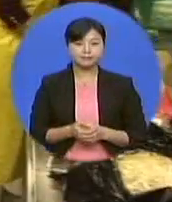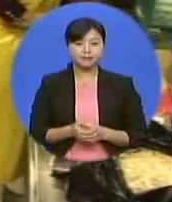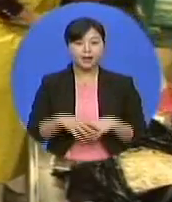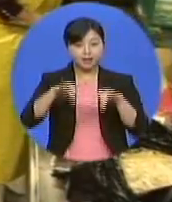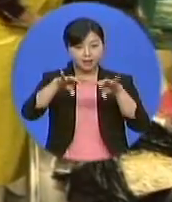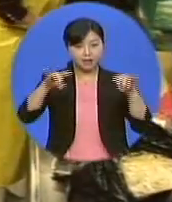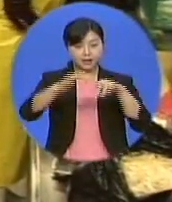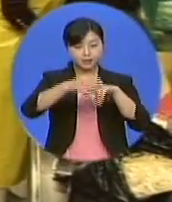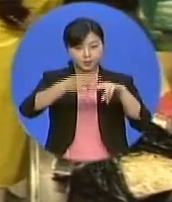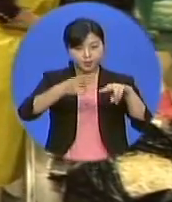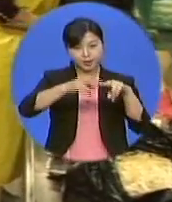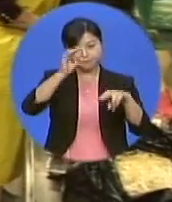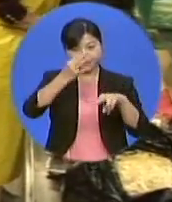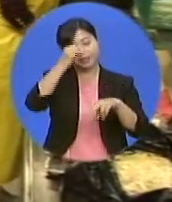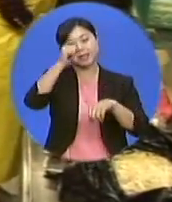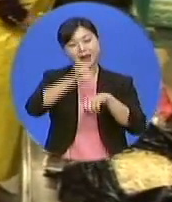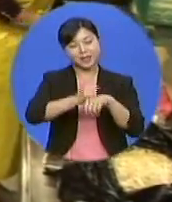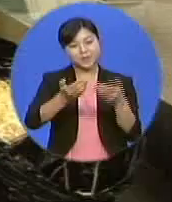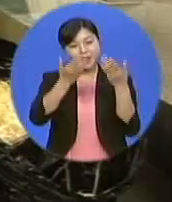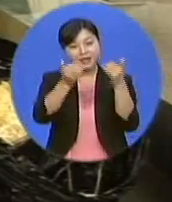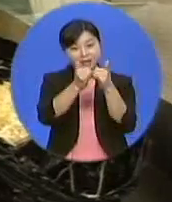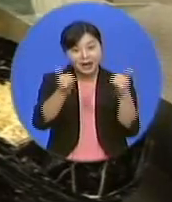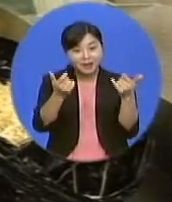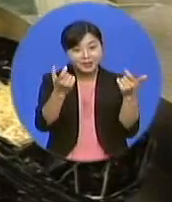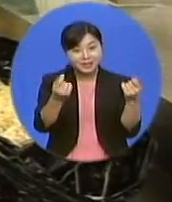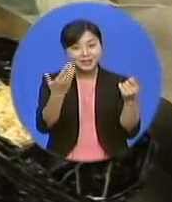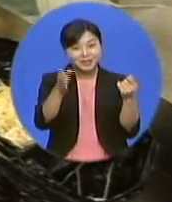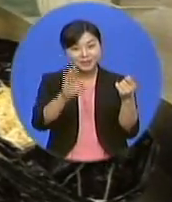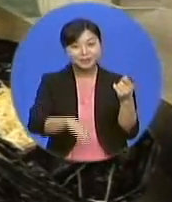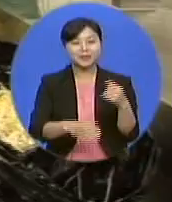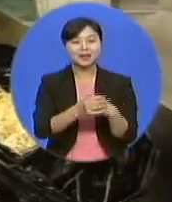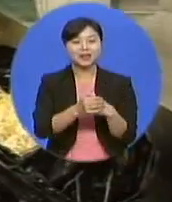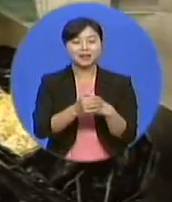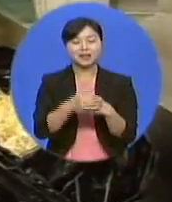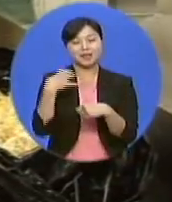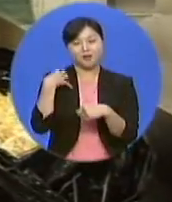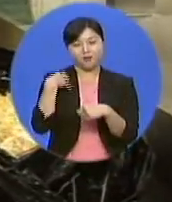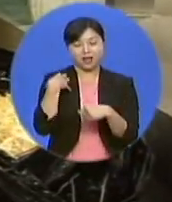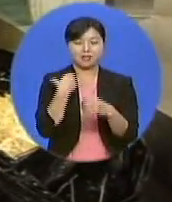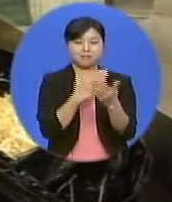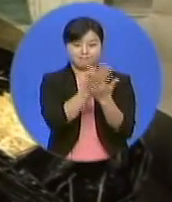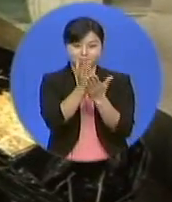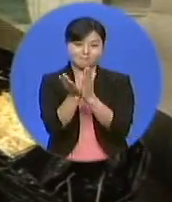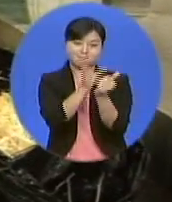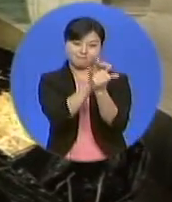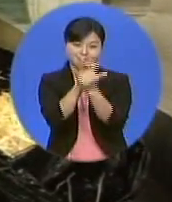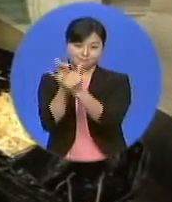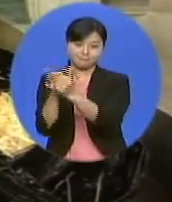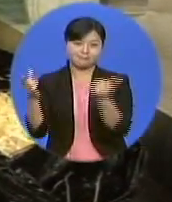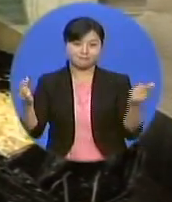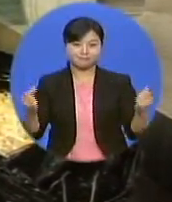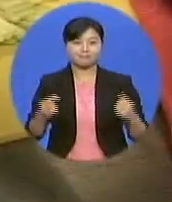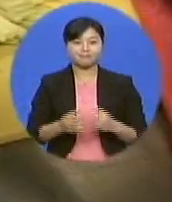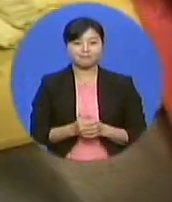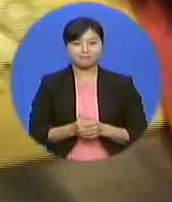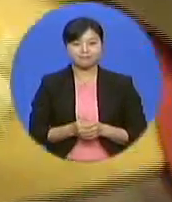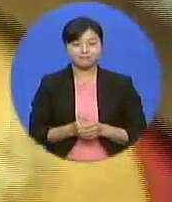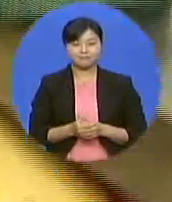저마다 요리로는 일가견이 있는 봉사자들이지만 이곳에서만큼은 모두 역할 분담을 해오고 있다.